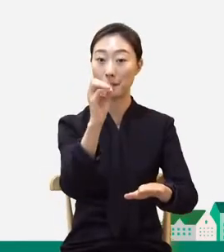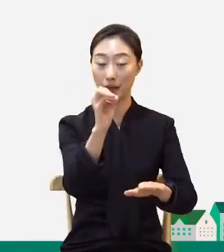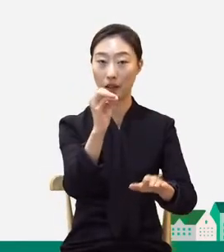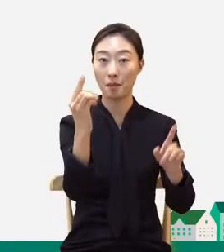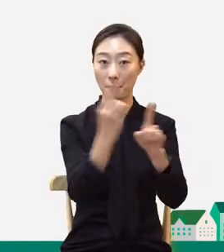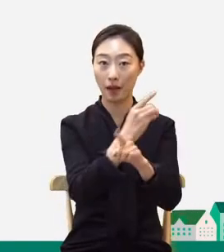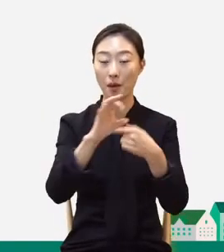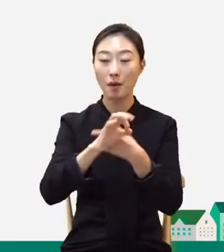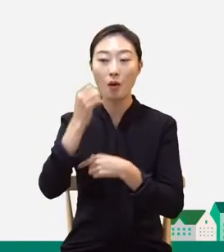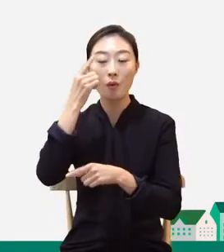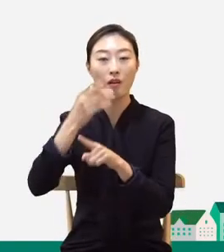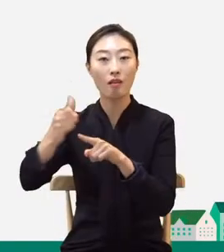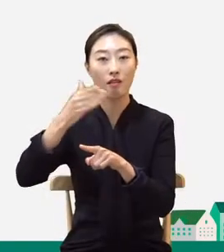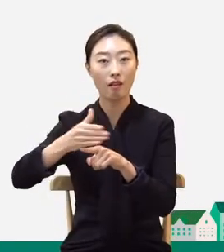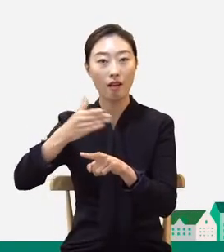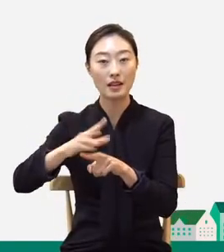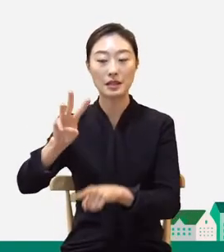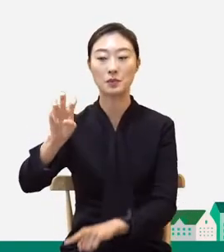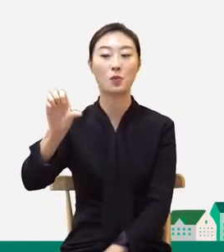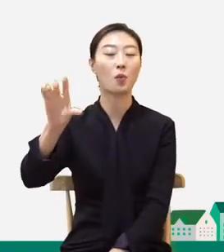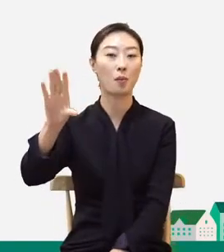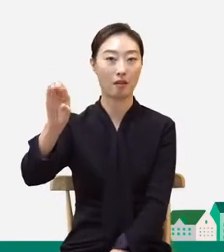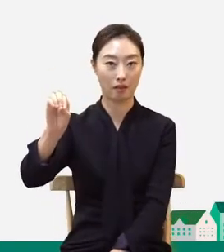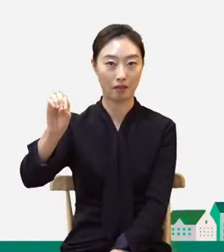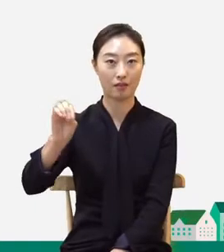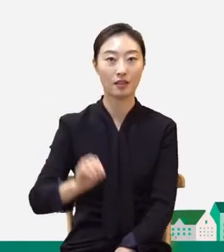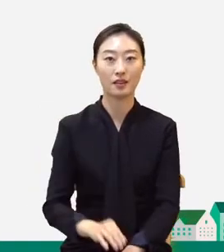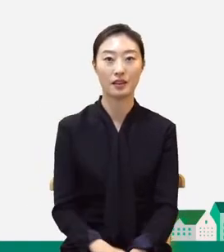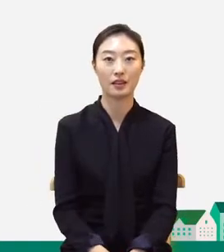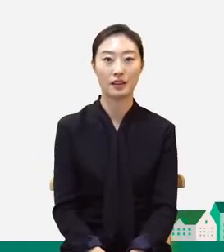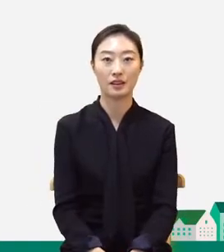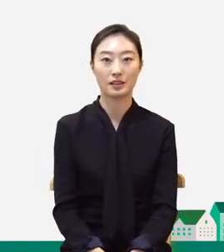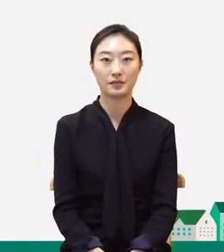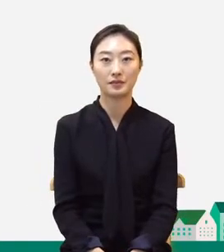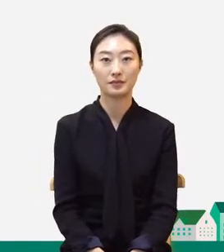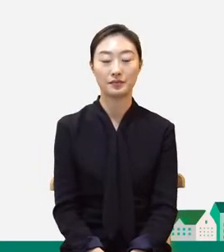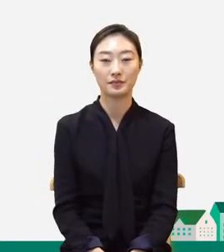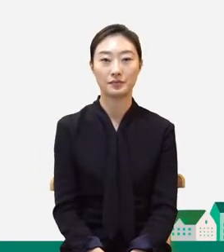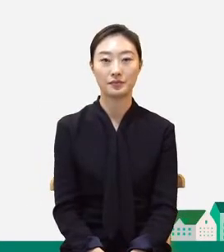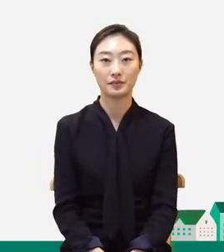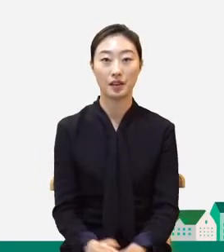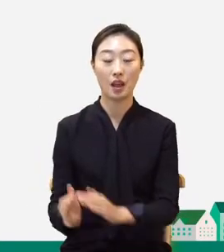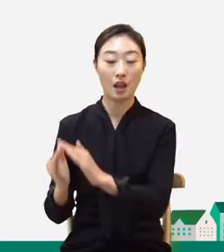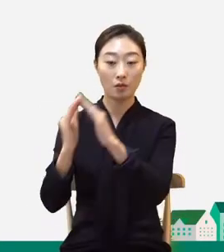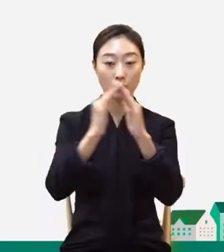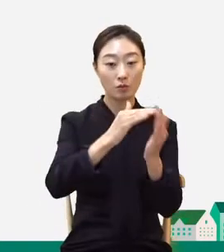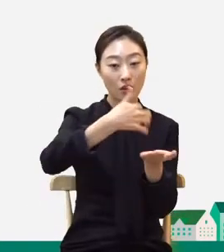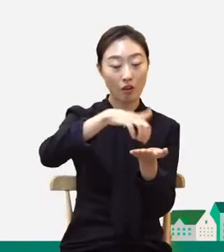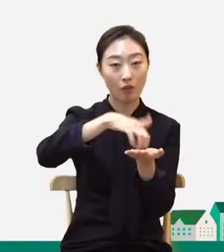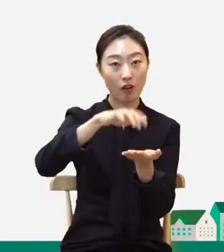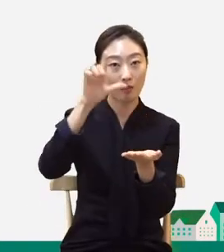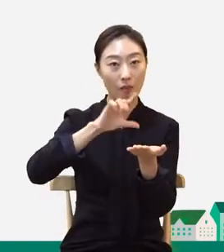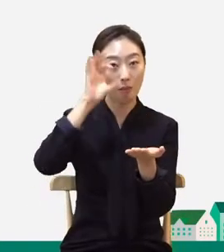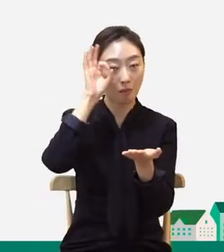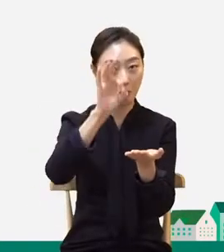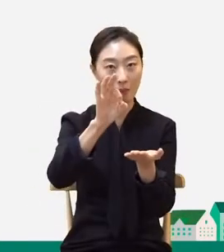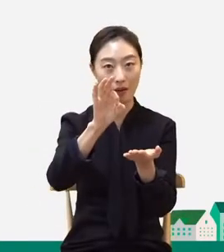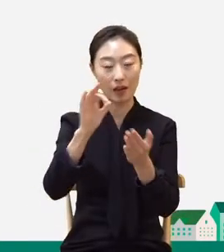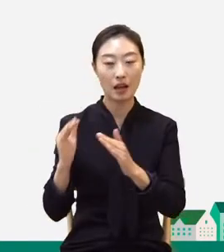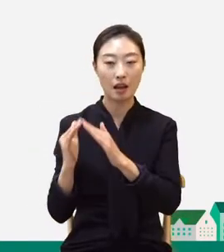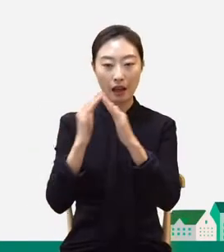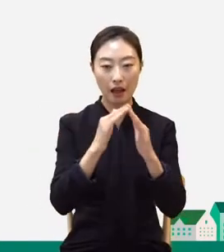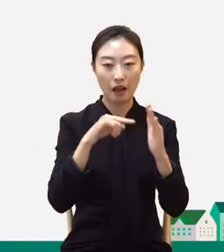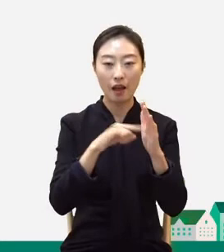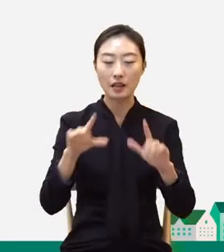월 임대료가 한 35만 원 정도 돼서 이따가 입주민 현황을 보시면 입주민들이 조금 형편이